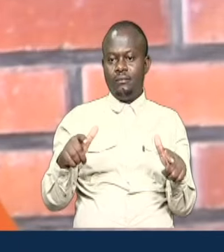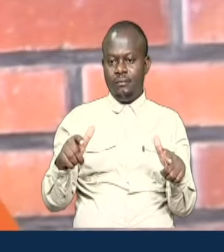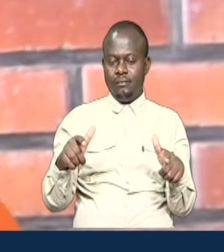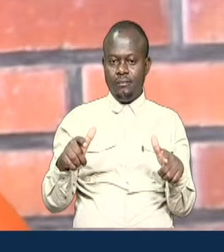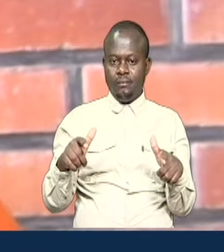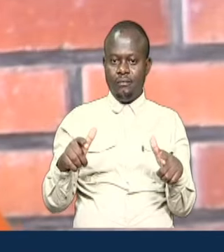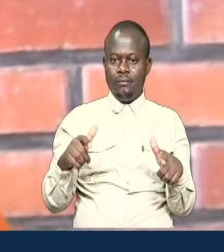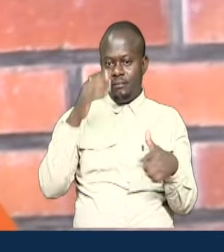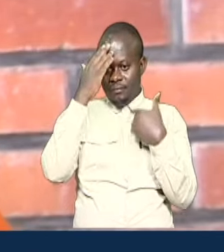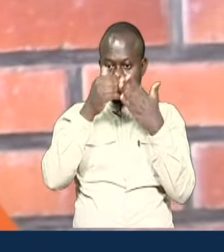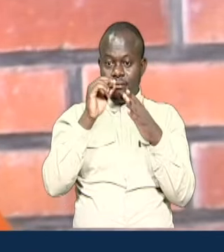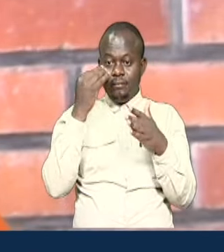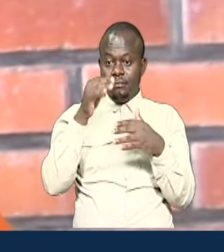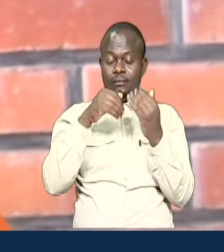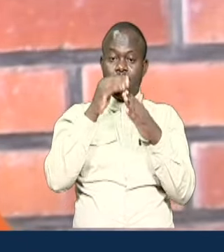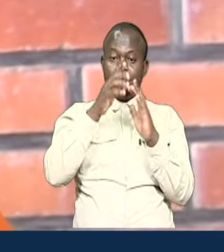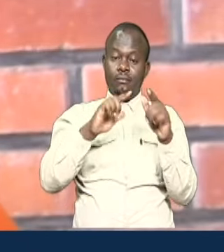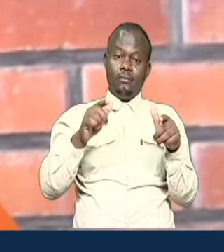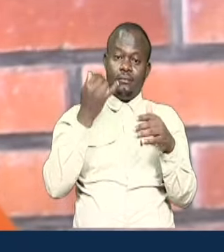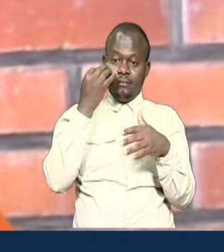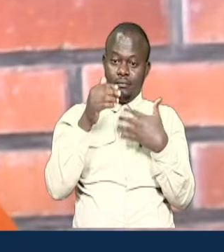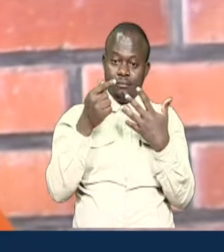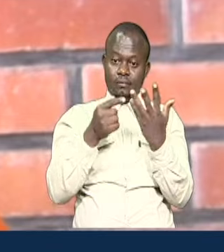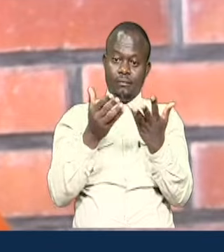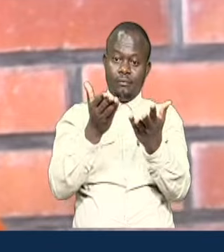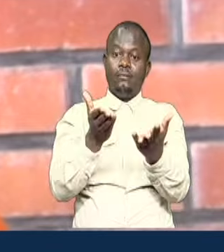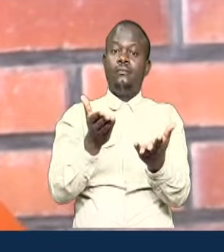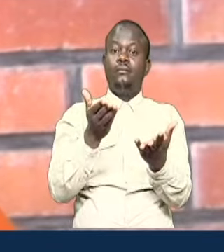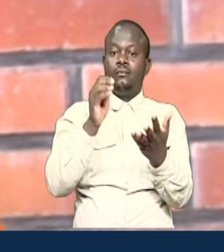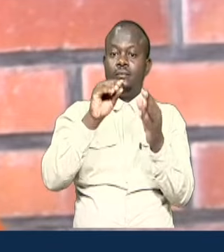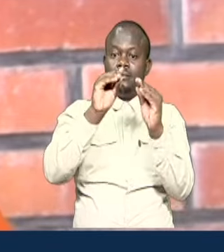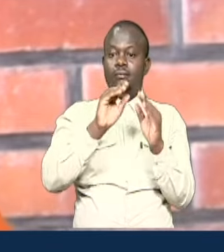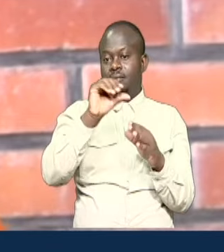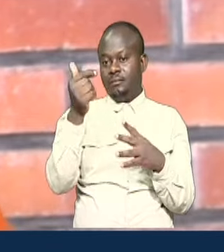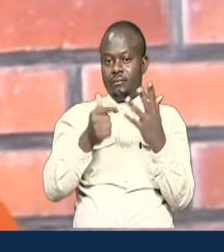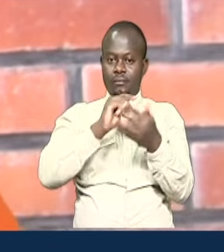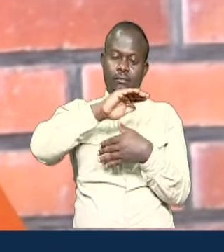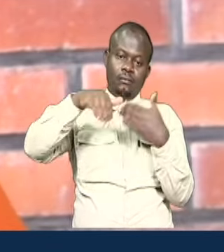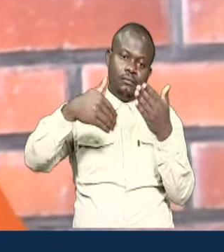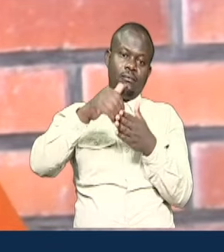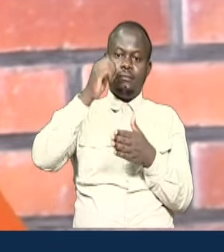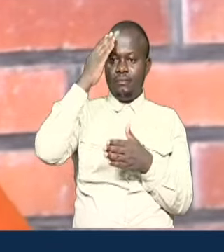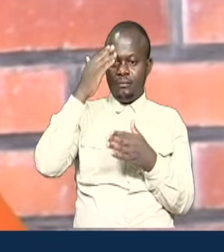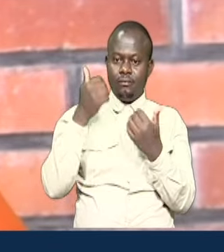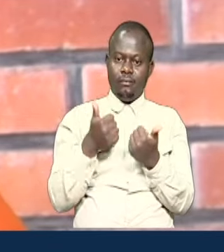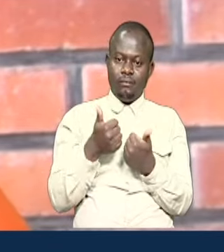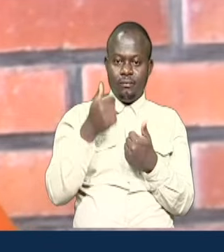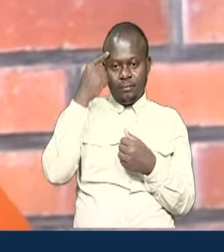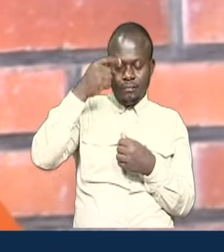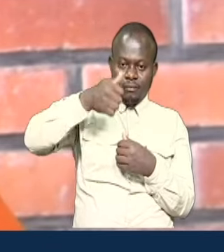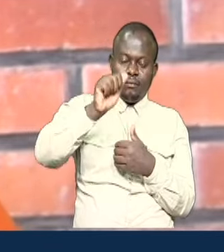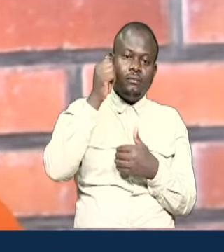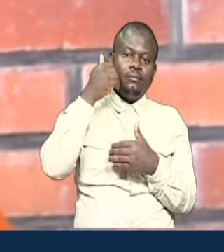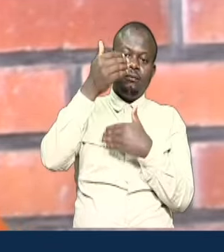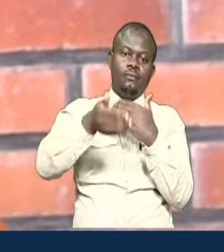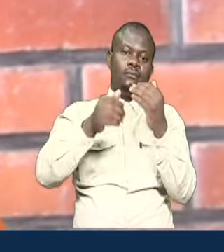rw'amarenga, kuko iyo ururimi rw'amarenga ruhari abana babasha kwigishwa n'ibindi byose bikamenyekana kuri bo, nabo